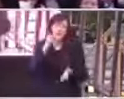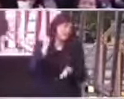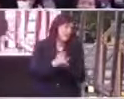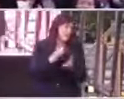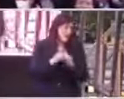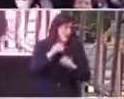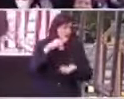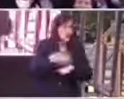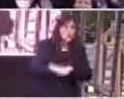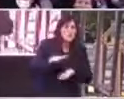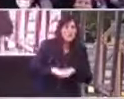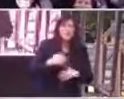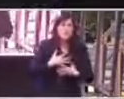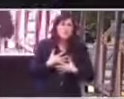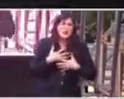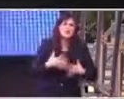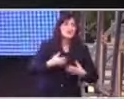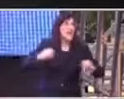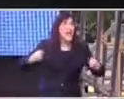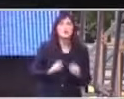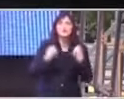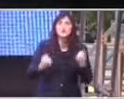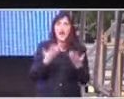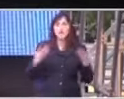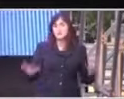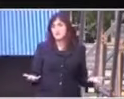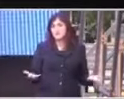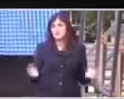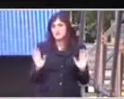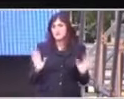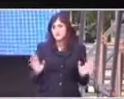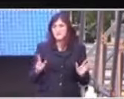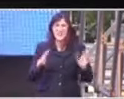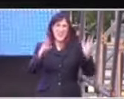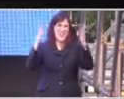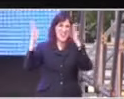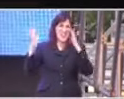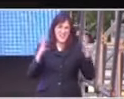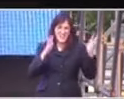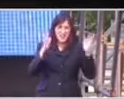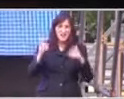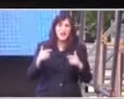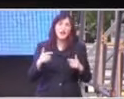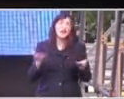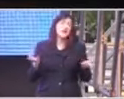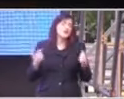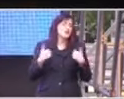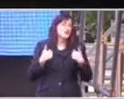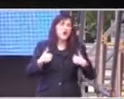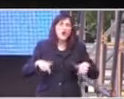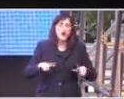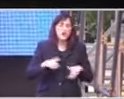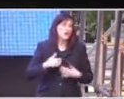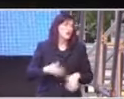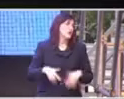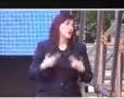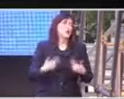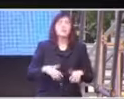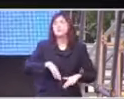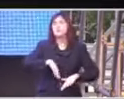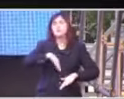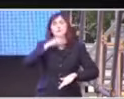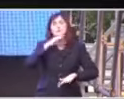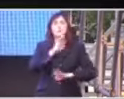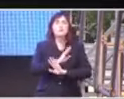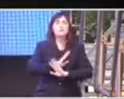vuole entusiasmo non se ne può più di quelli che dalla mattina alla sera tirano fuori degli slogan e